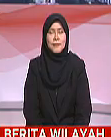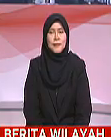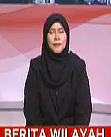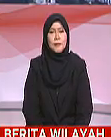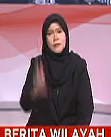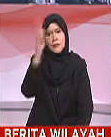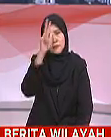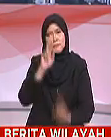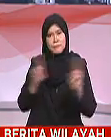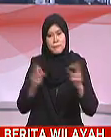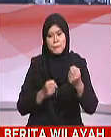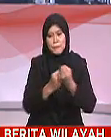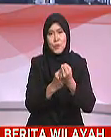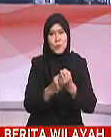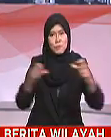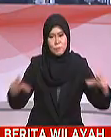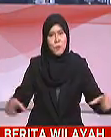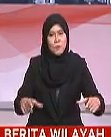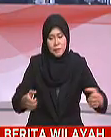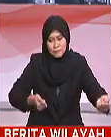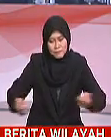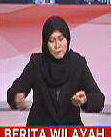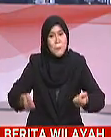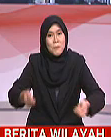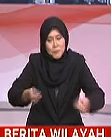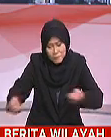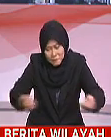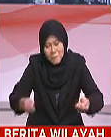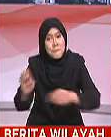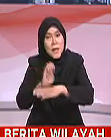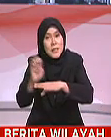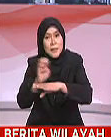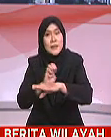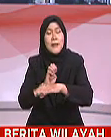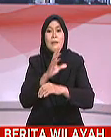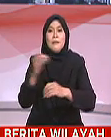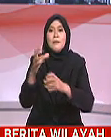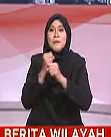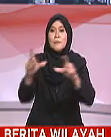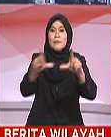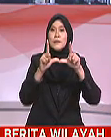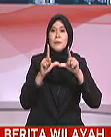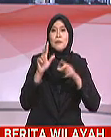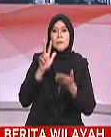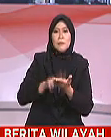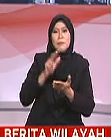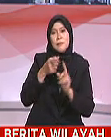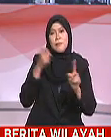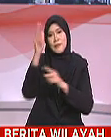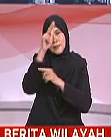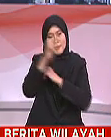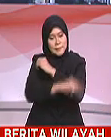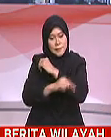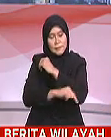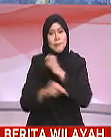Kerajaan sedia menyokong aktiviti perlombongan emas kiranya pelombong memiliki lesen sah atau mendapat kelulusan kerajaan negeri termasuk